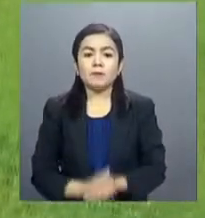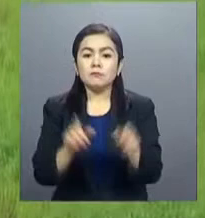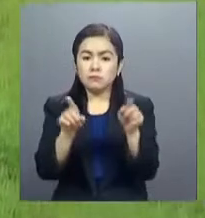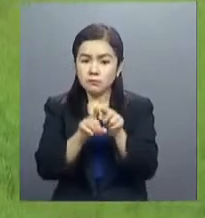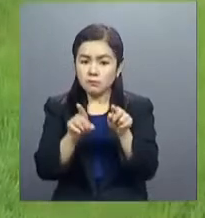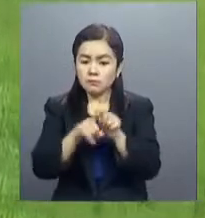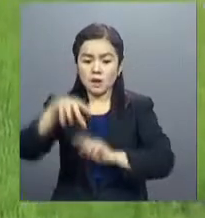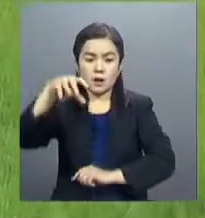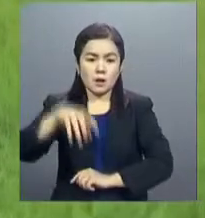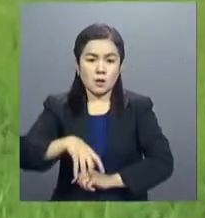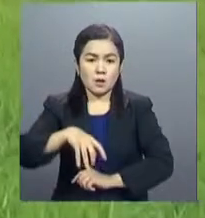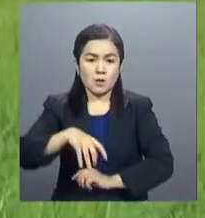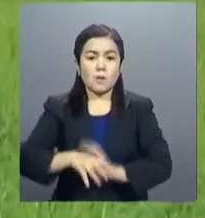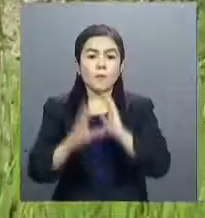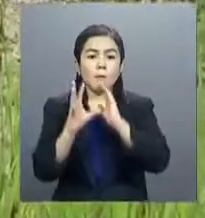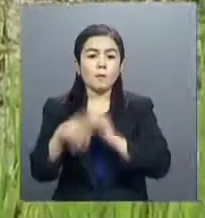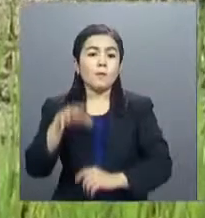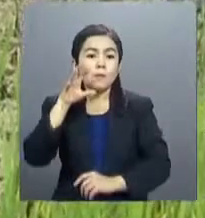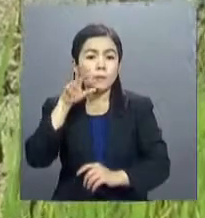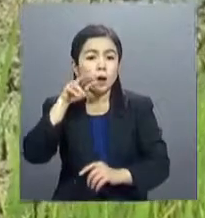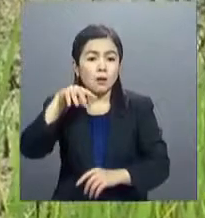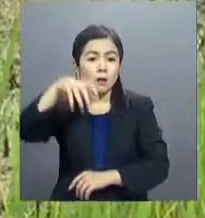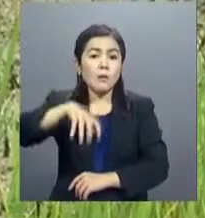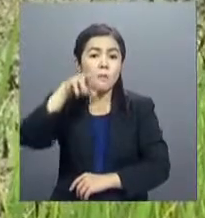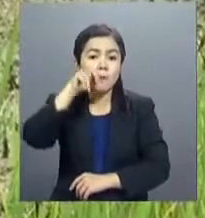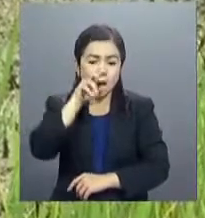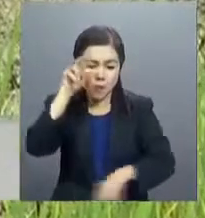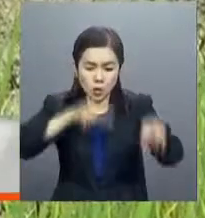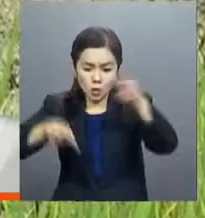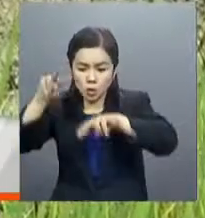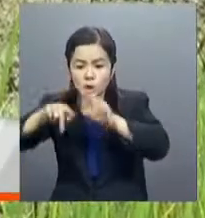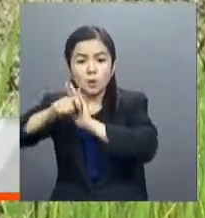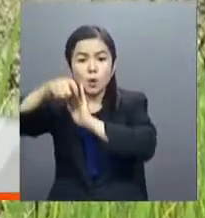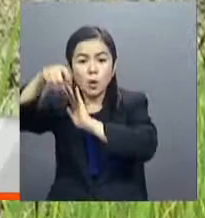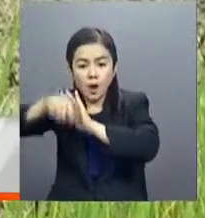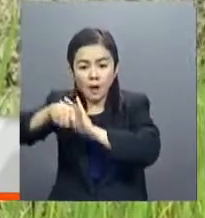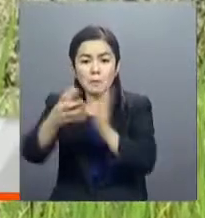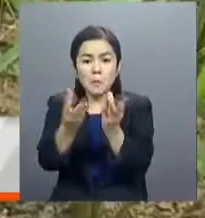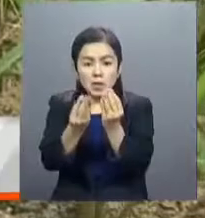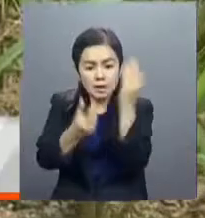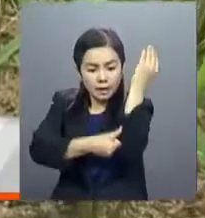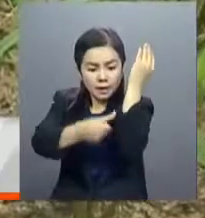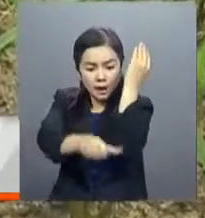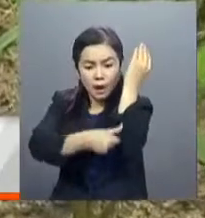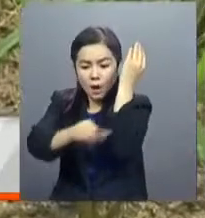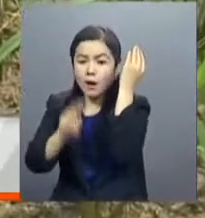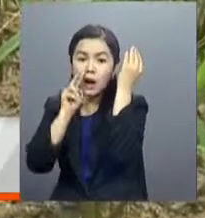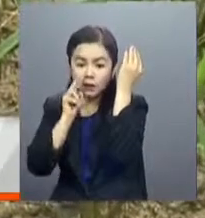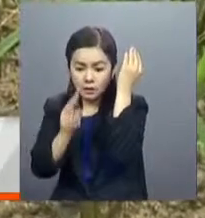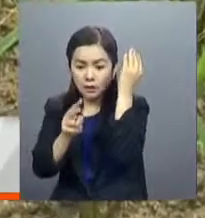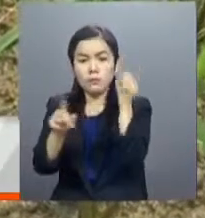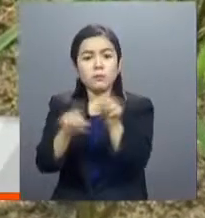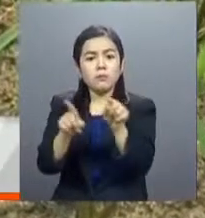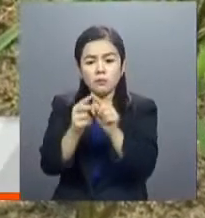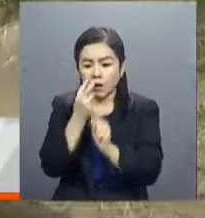ชลประธานจังหวัดนครราชสีมาตรวจสอบพื้นที่ลักลอบทำนาปังหลายพันไร่บนพื้นที่รับน้ำเขื่อนลำตะคองโดย